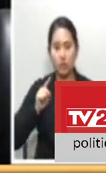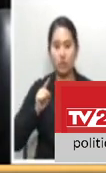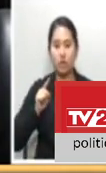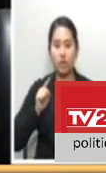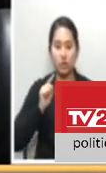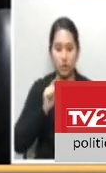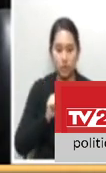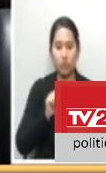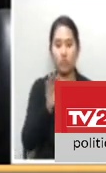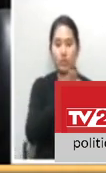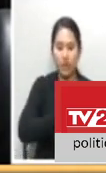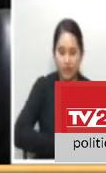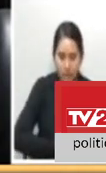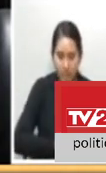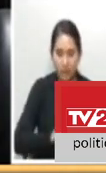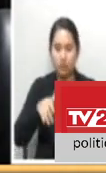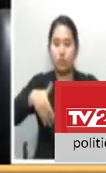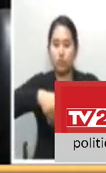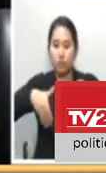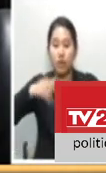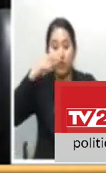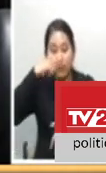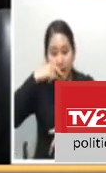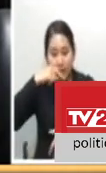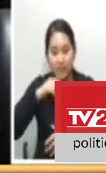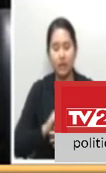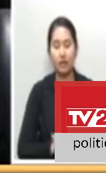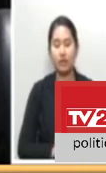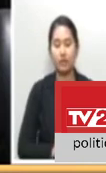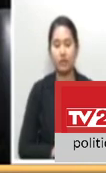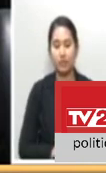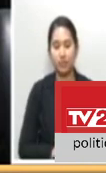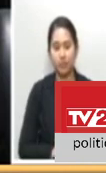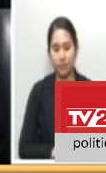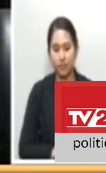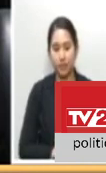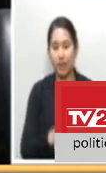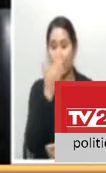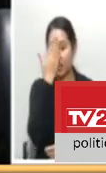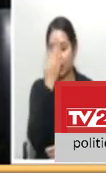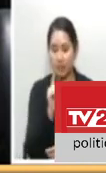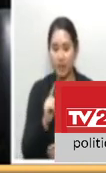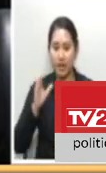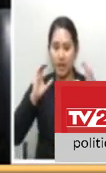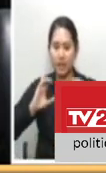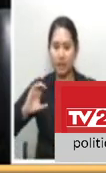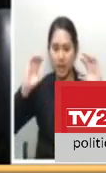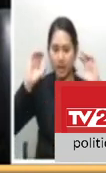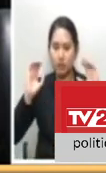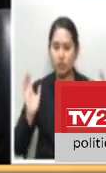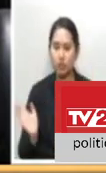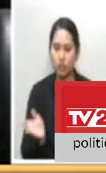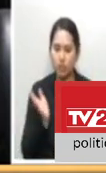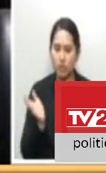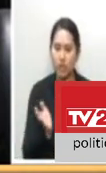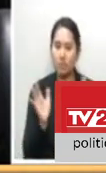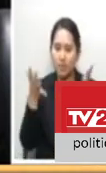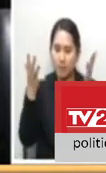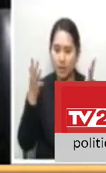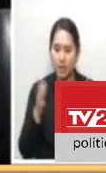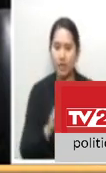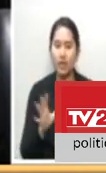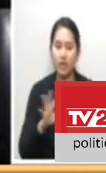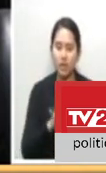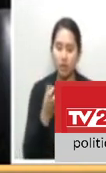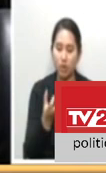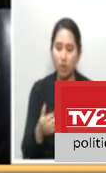ชาติและประชาชนทำไมรัฐบาลจึงไม่ส่งเสริมความมั่นคงในการส่งออ